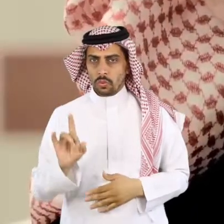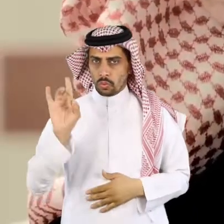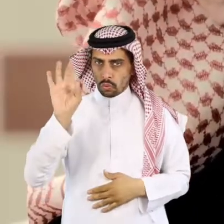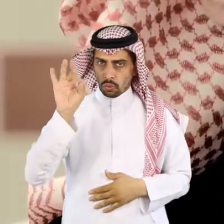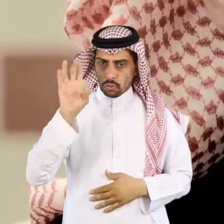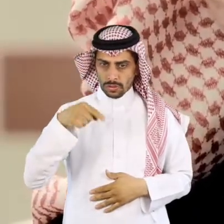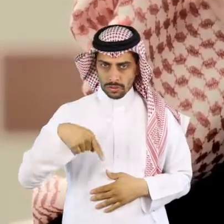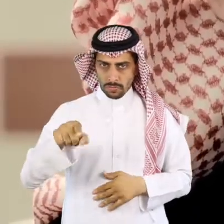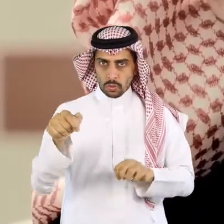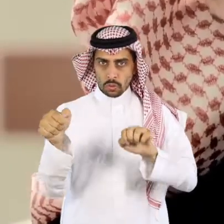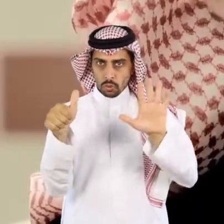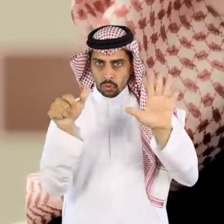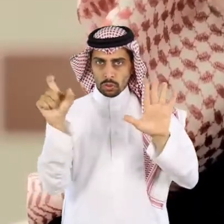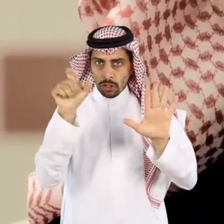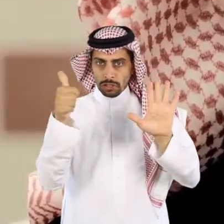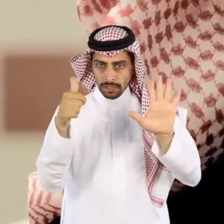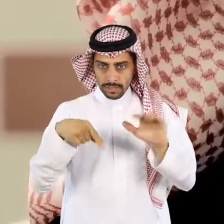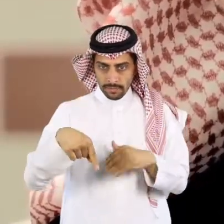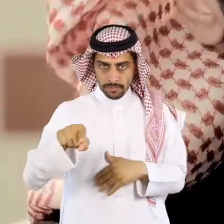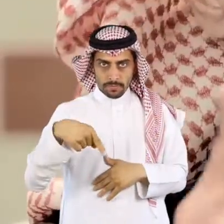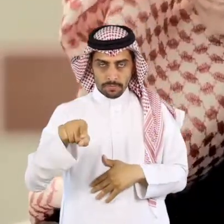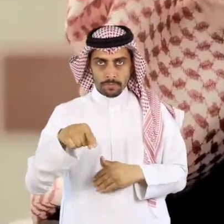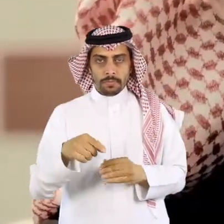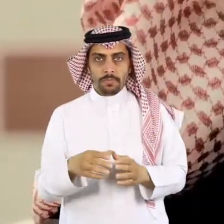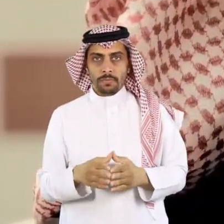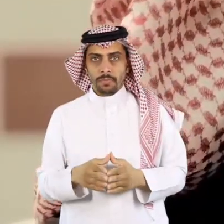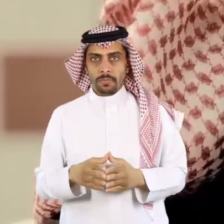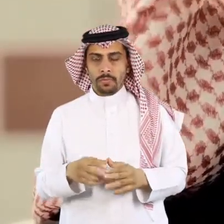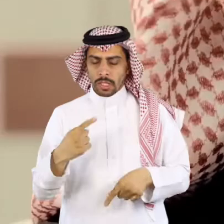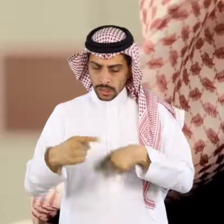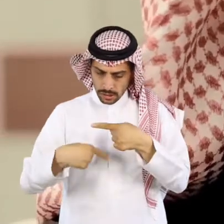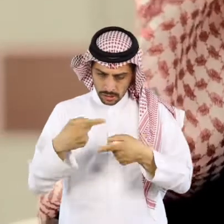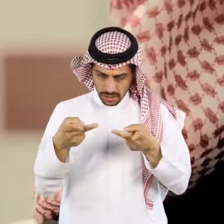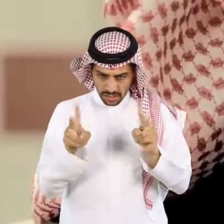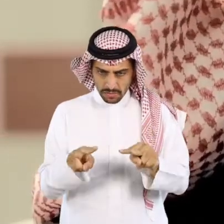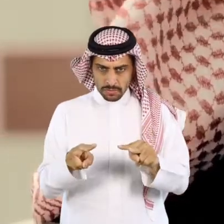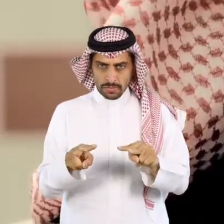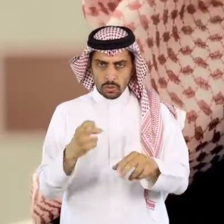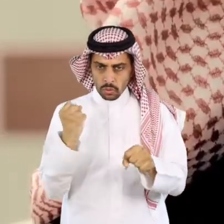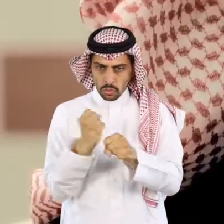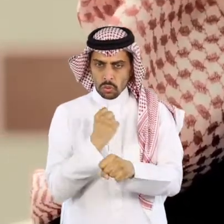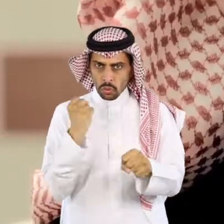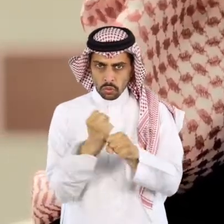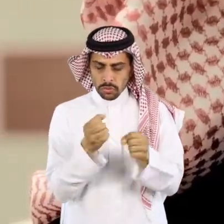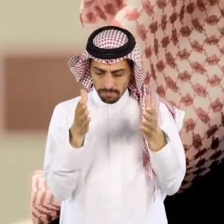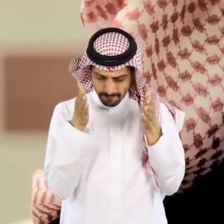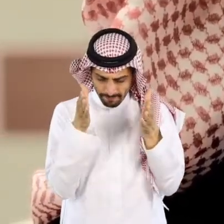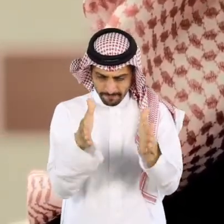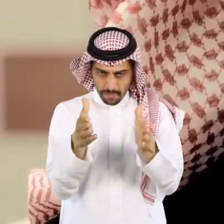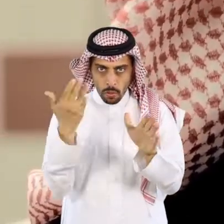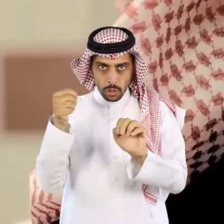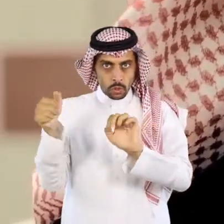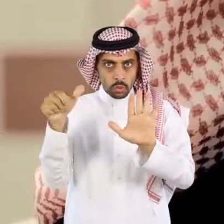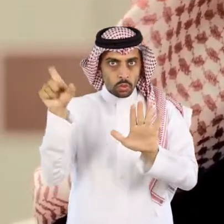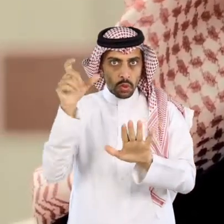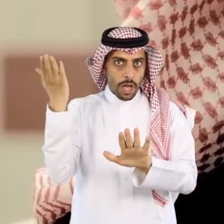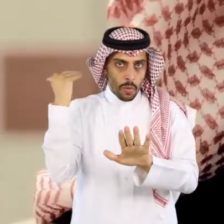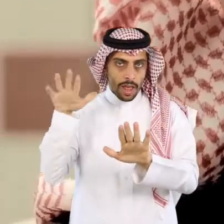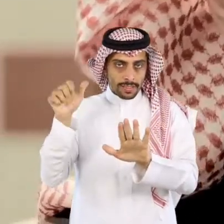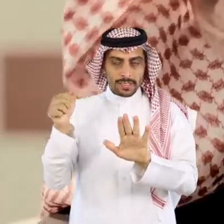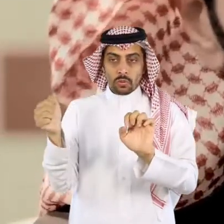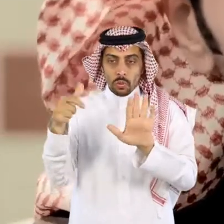إن شاء الله خلال 6 شهور القادمة أنه أستمر على نفس الموال اللي أنا ماشي عليه 6 شهور اللي